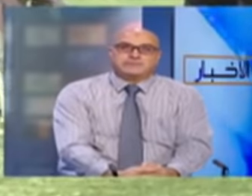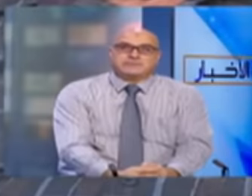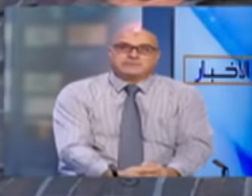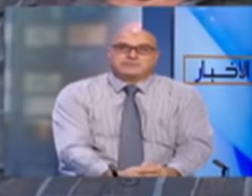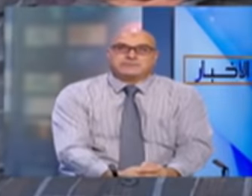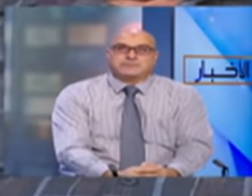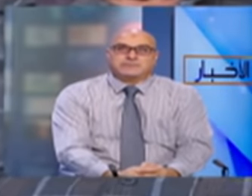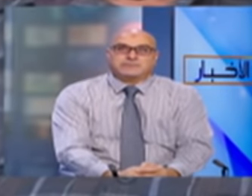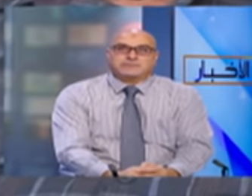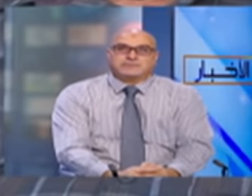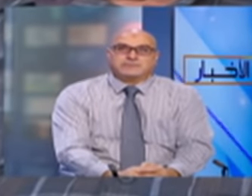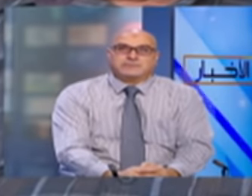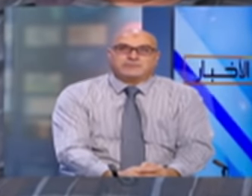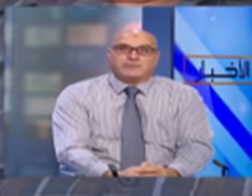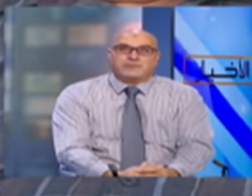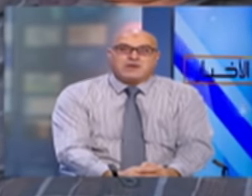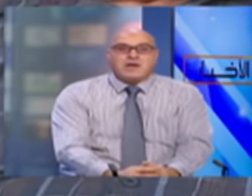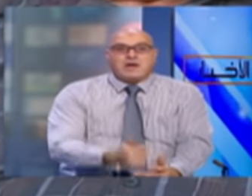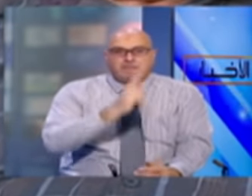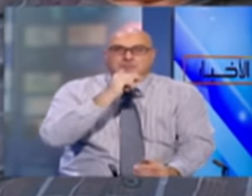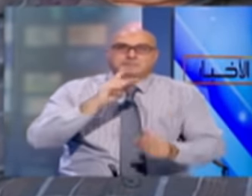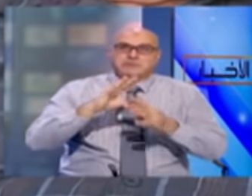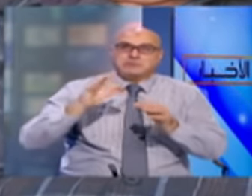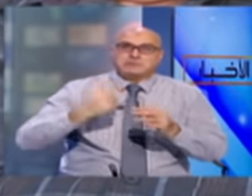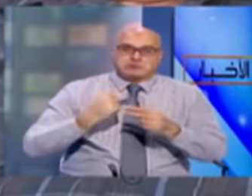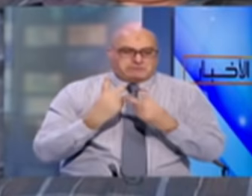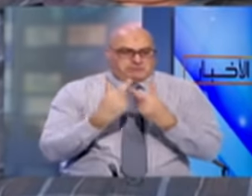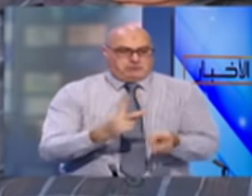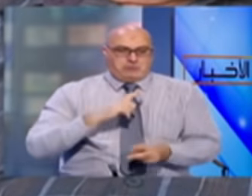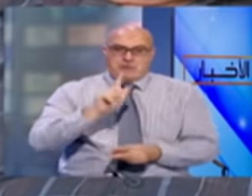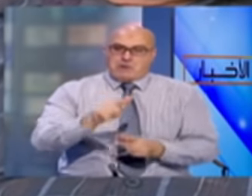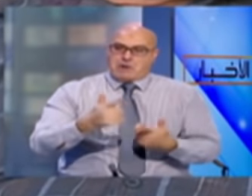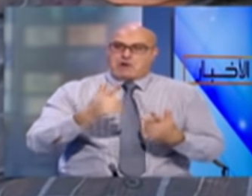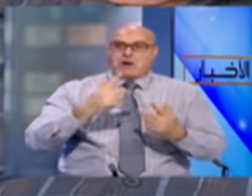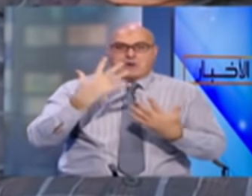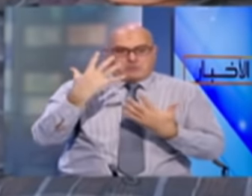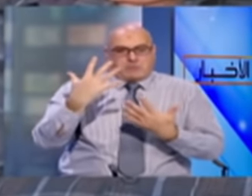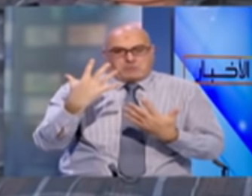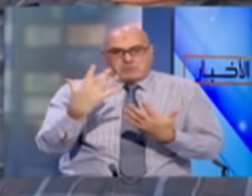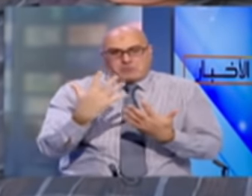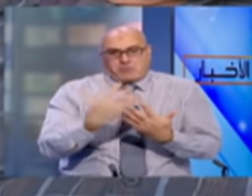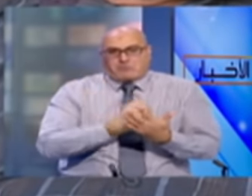انا شكيت نتسد الامبيوس الكارما مشكيت